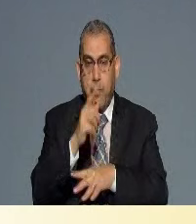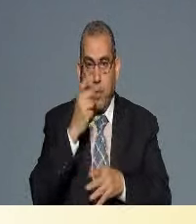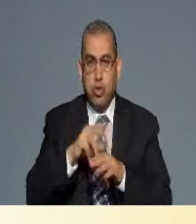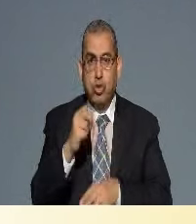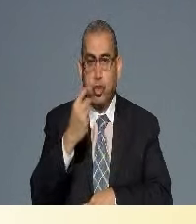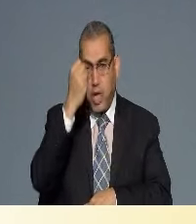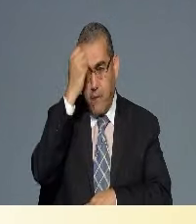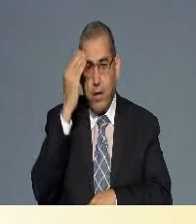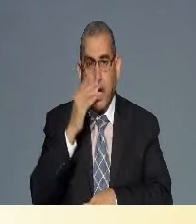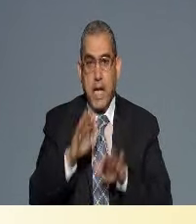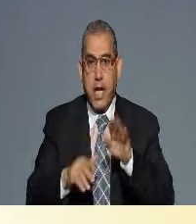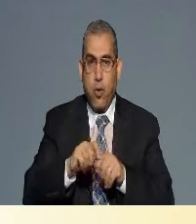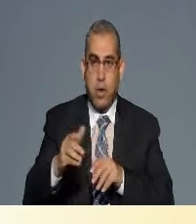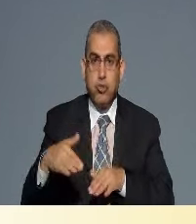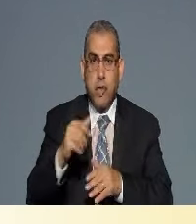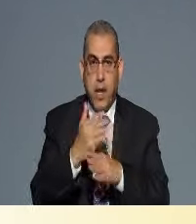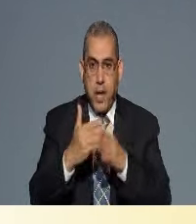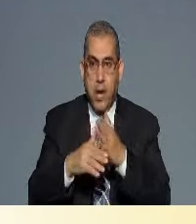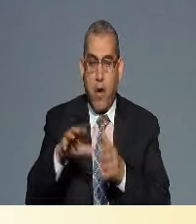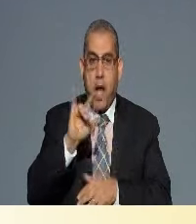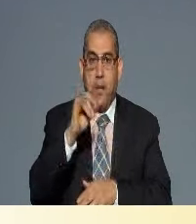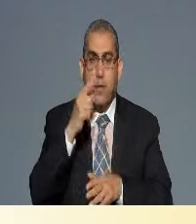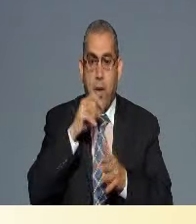طرق خدميه و50 محطه رفع.